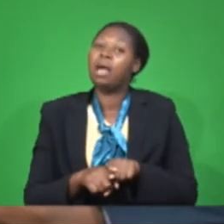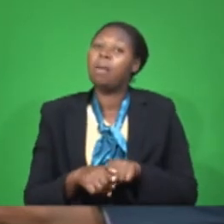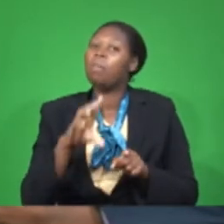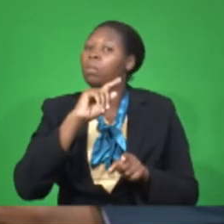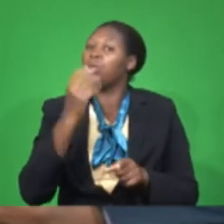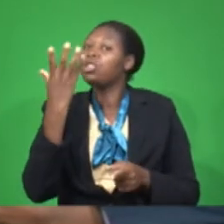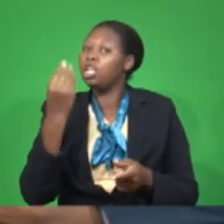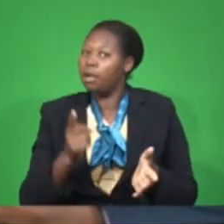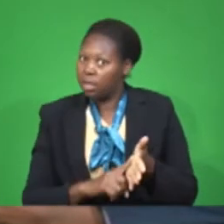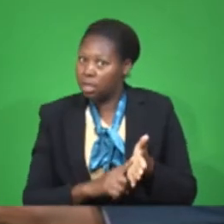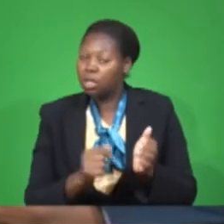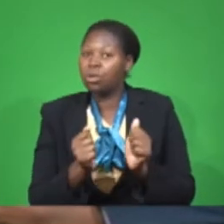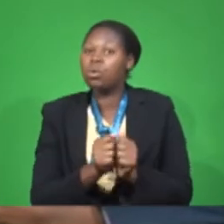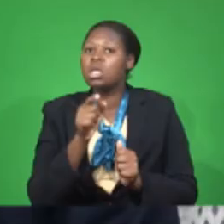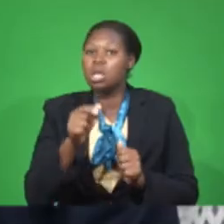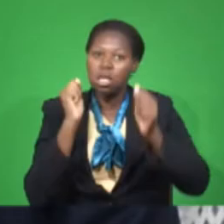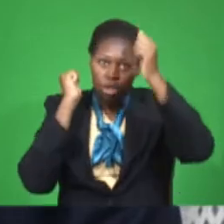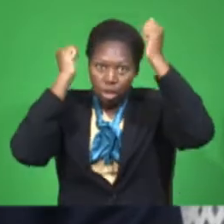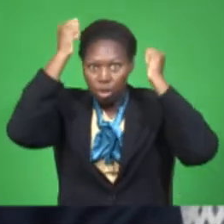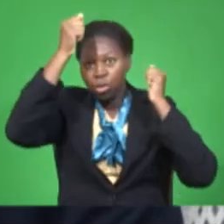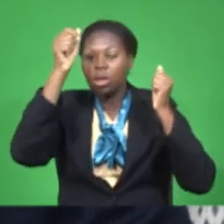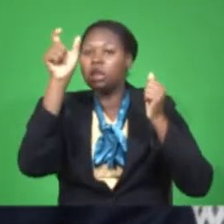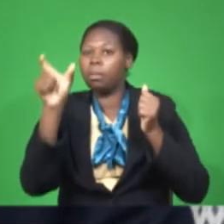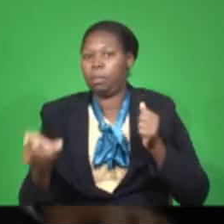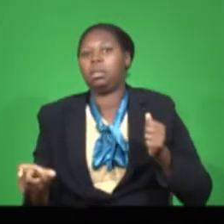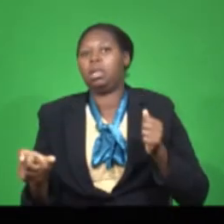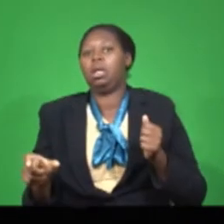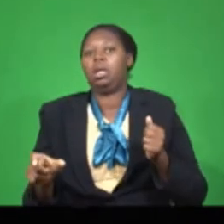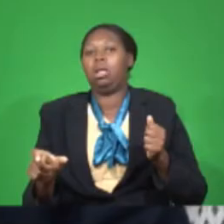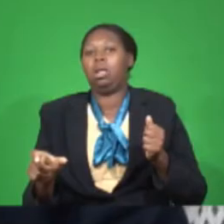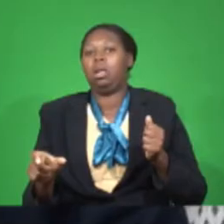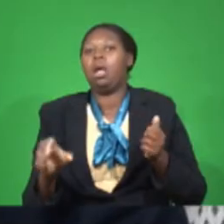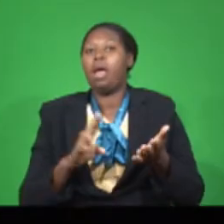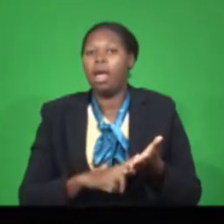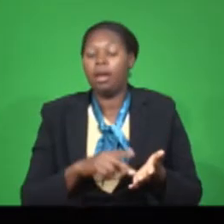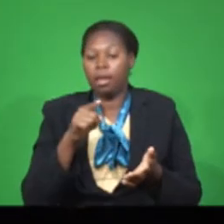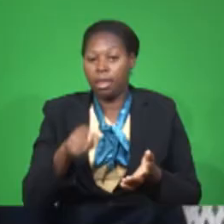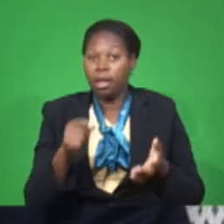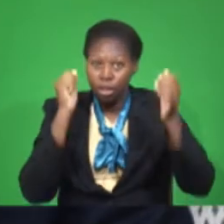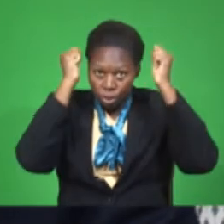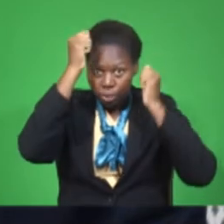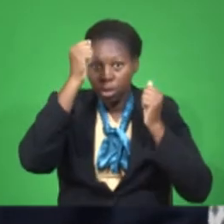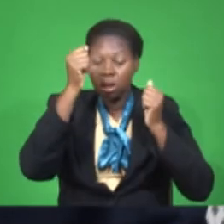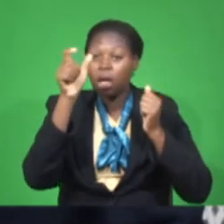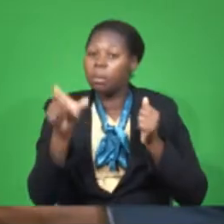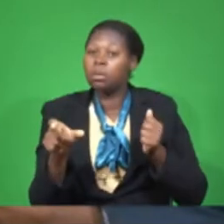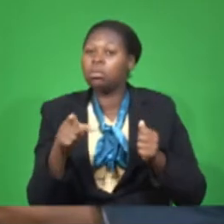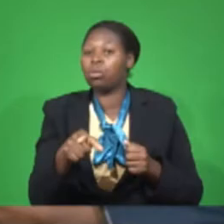Musoja ariko takaita kanyi. Takaita. Musoja uya akanza auye akamura aidhakisa. Akaita